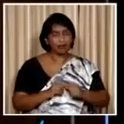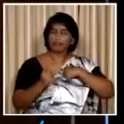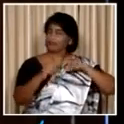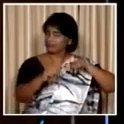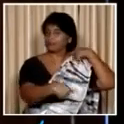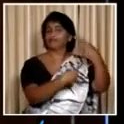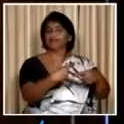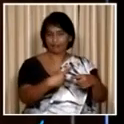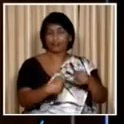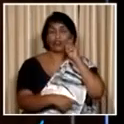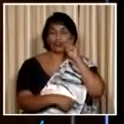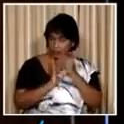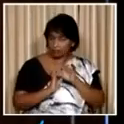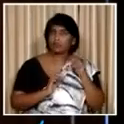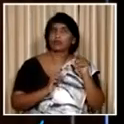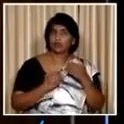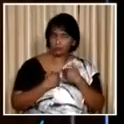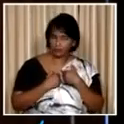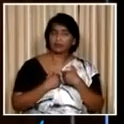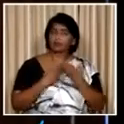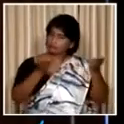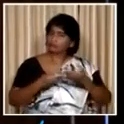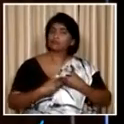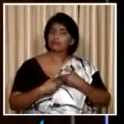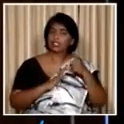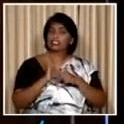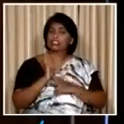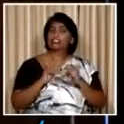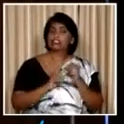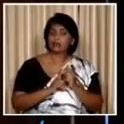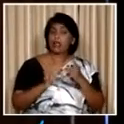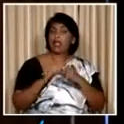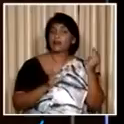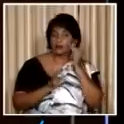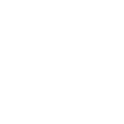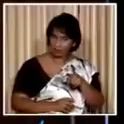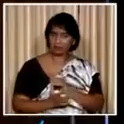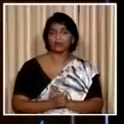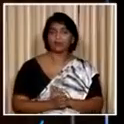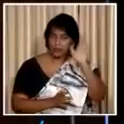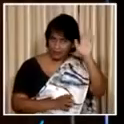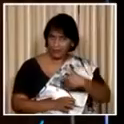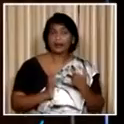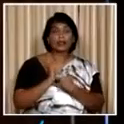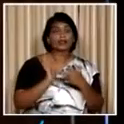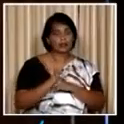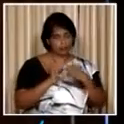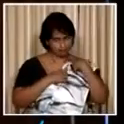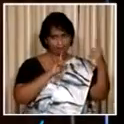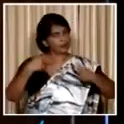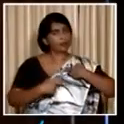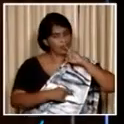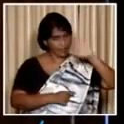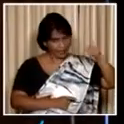එක වෙනවා මේ රටේ මිනිස්සු තමුන්වංශයට කරනවා මම ආරාධනා කරනවා ජනතා විමුක්ති පෙරමුණේ අණ්ඩ කුමාර දිසානායක මහත්තයාට එන්න ටීවී එකට මා එක්ක